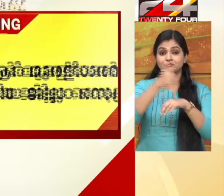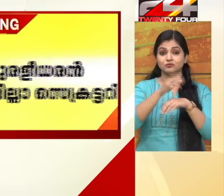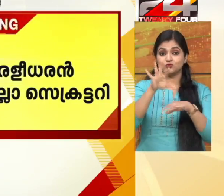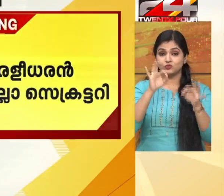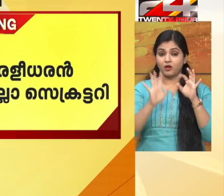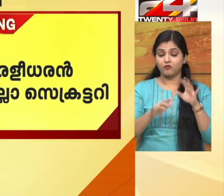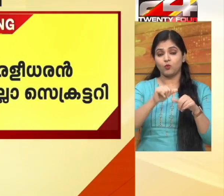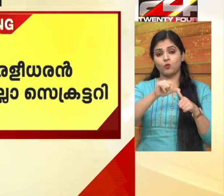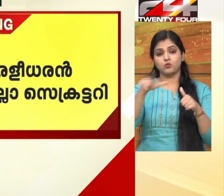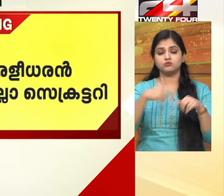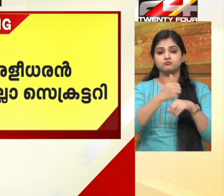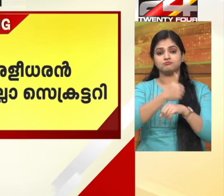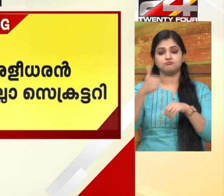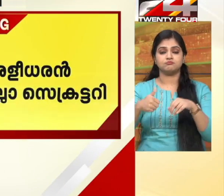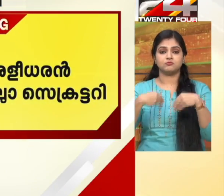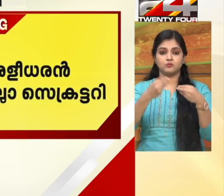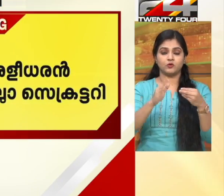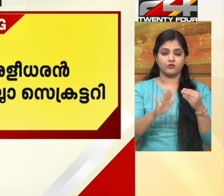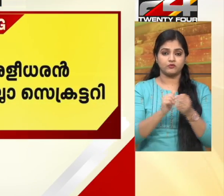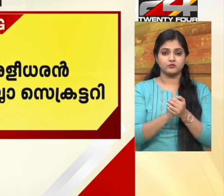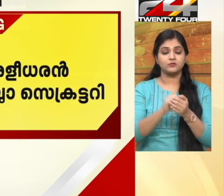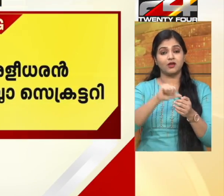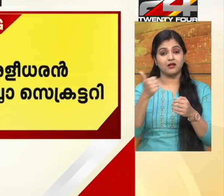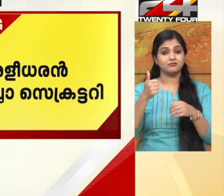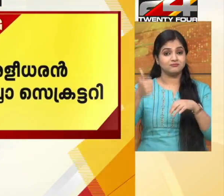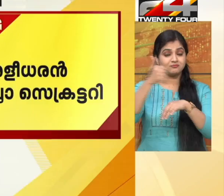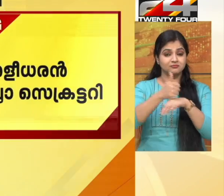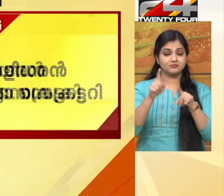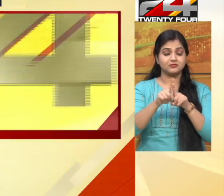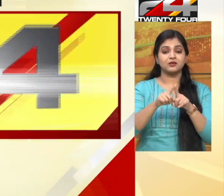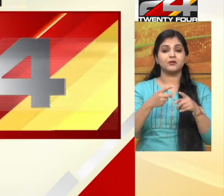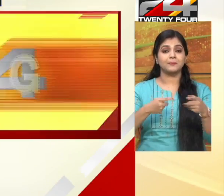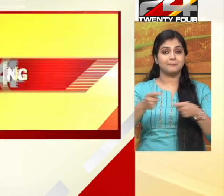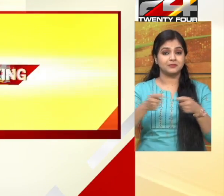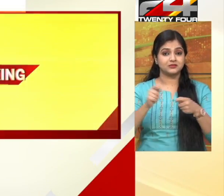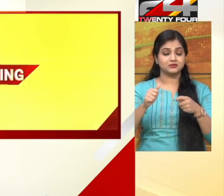യൂണിയൻ സംസ്ഥാന സെക്രട്ടറിയാണ് സി കെ മണിശങ്കർ. ആ സ്ഥാനത്തൊന്നും ആ കമ്മിറ്റി മധ്യവ്യവസായ തൊഴിലാളി യൂണിയൻ സി ഐ